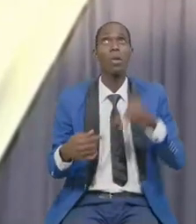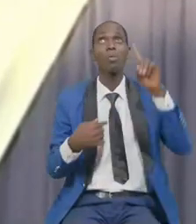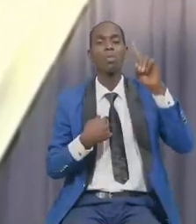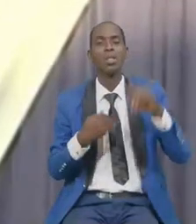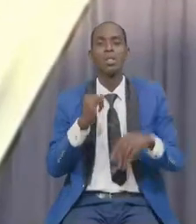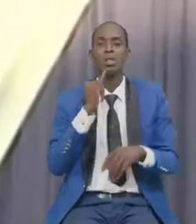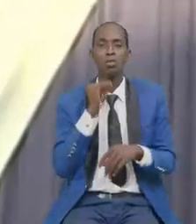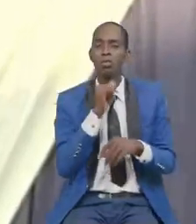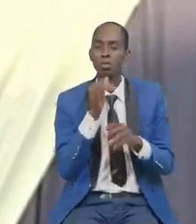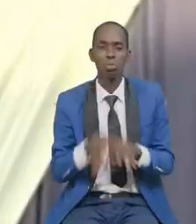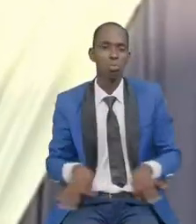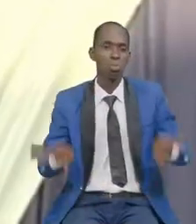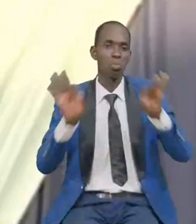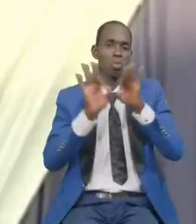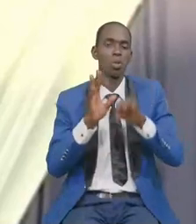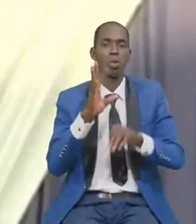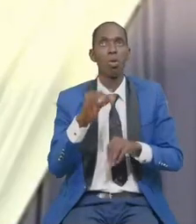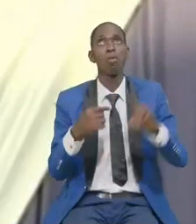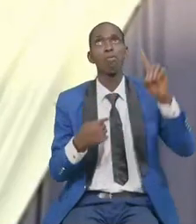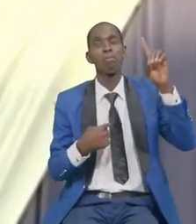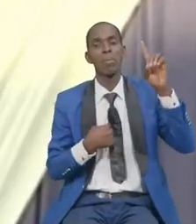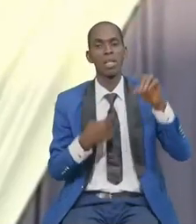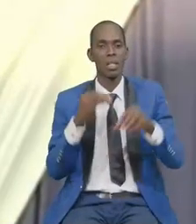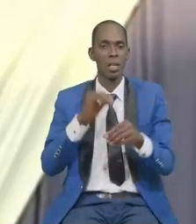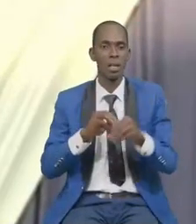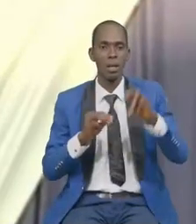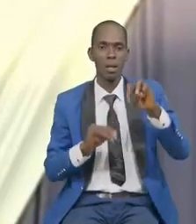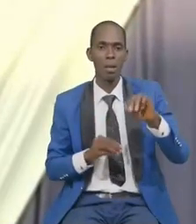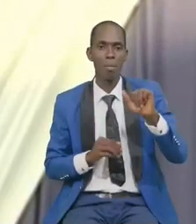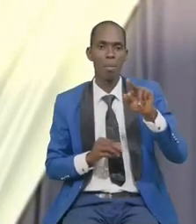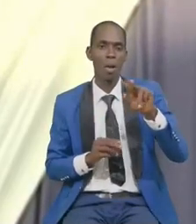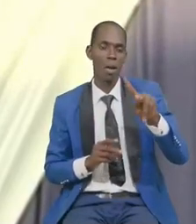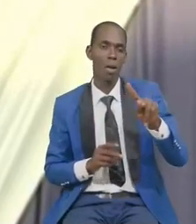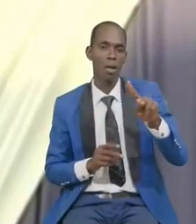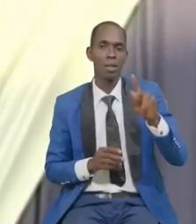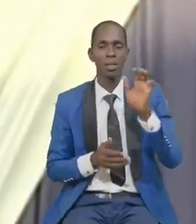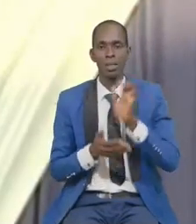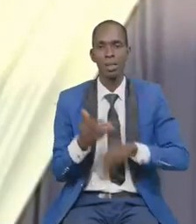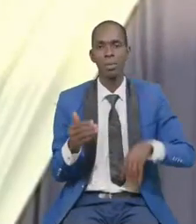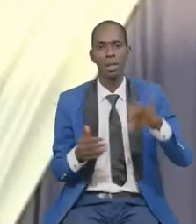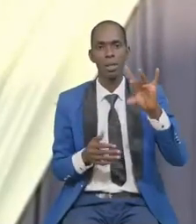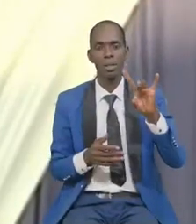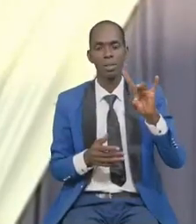n'est pas digne de moi. Marc, au chapitre 8.